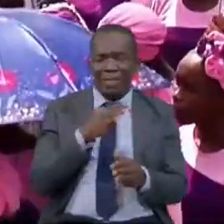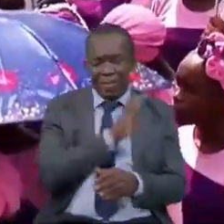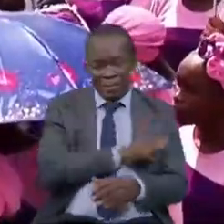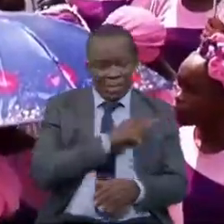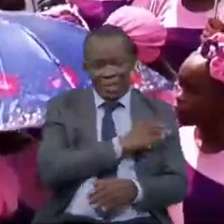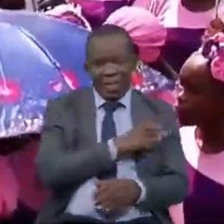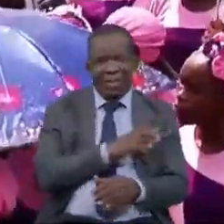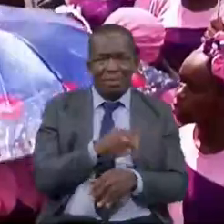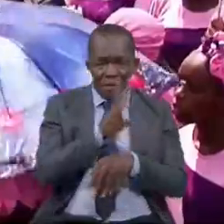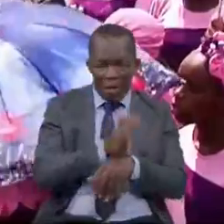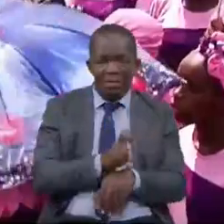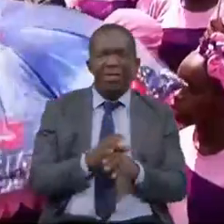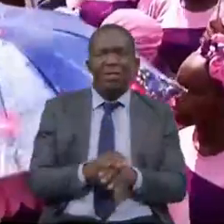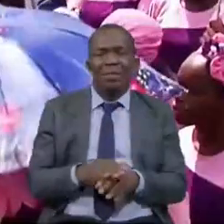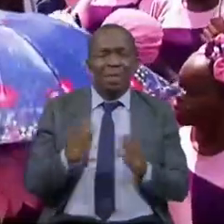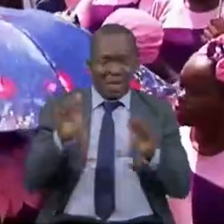capable,